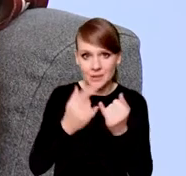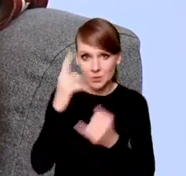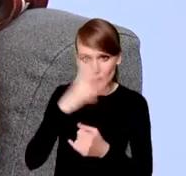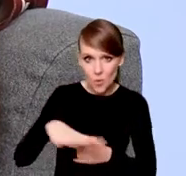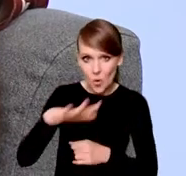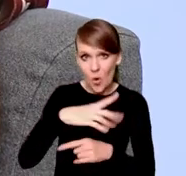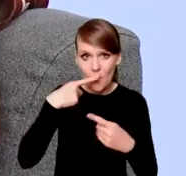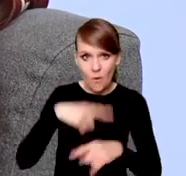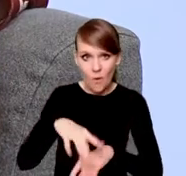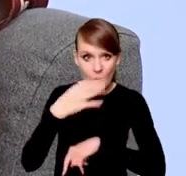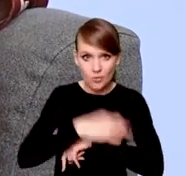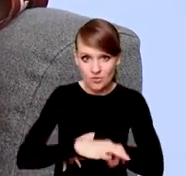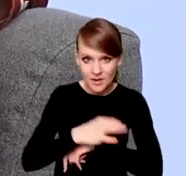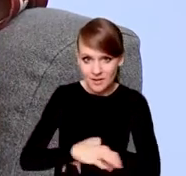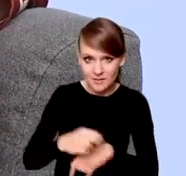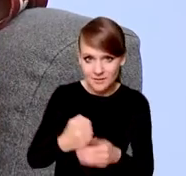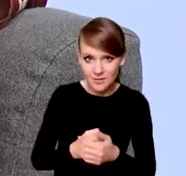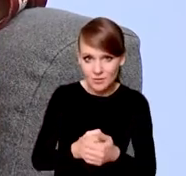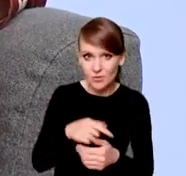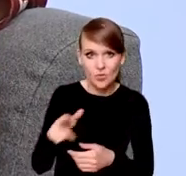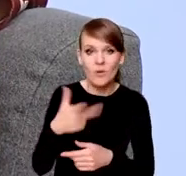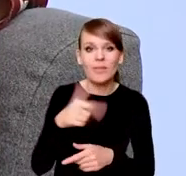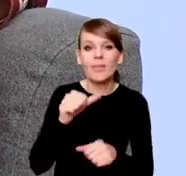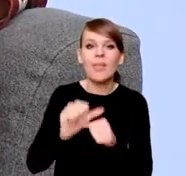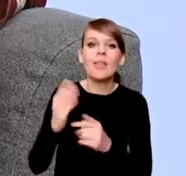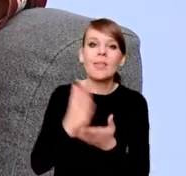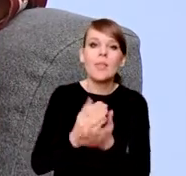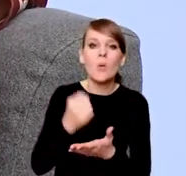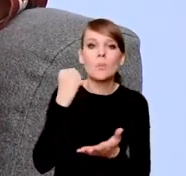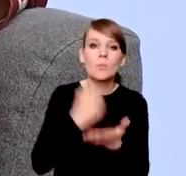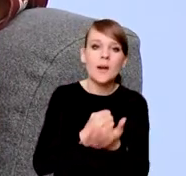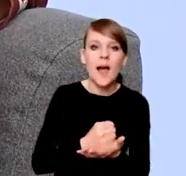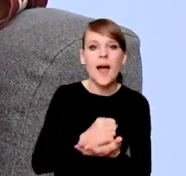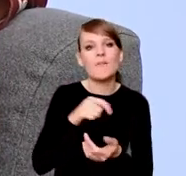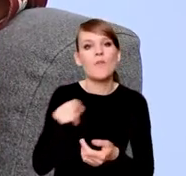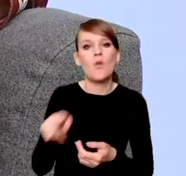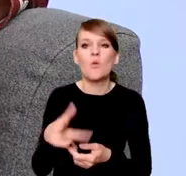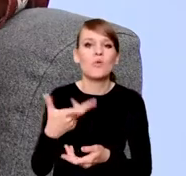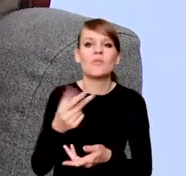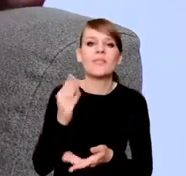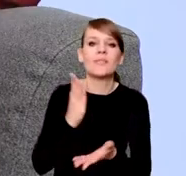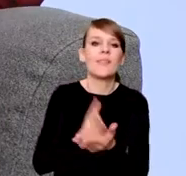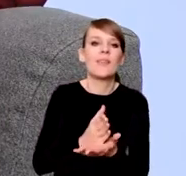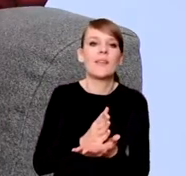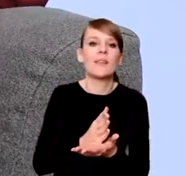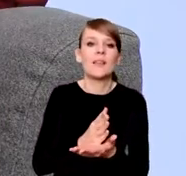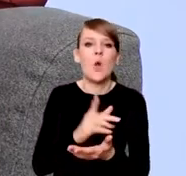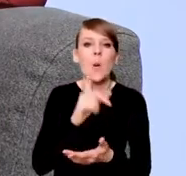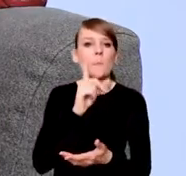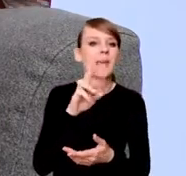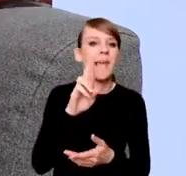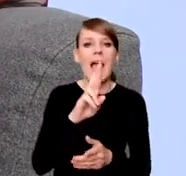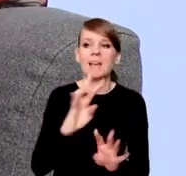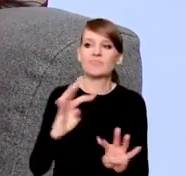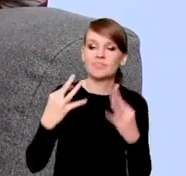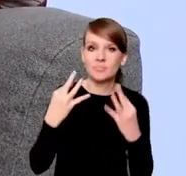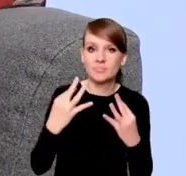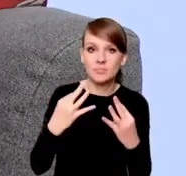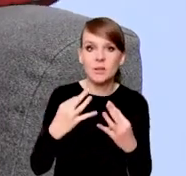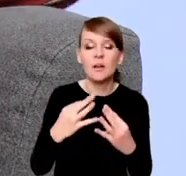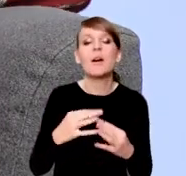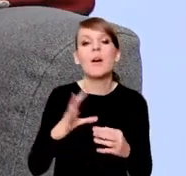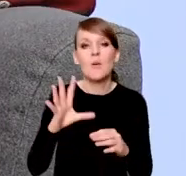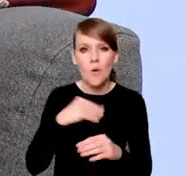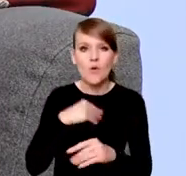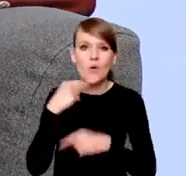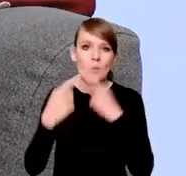uczelni nie jest jedynie prawem czy odmianą PR-u, to możemy mówić o następujących korzyściach. Czyli zgadzam się